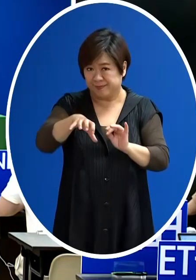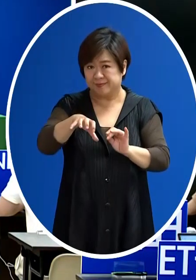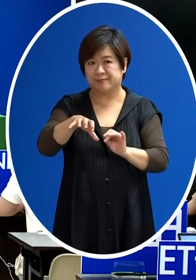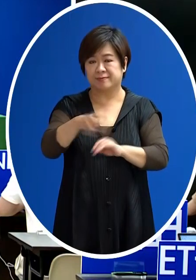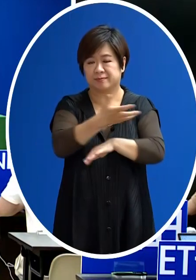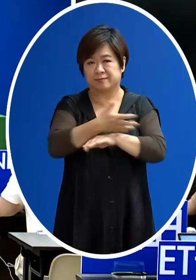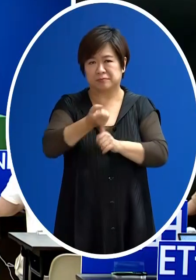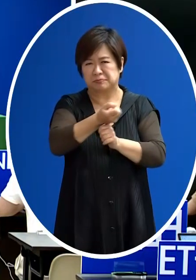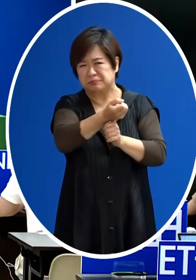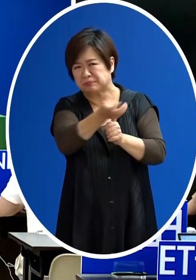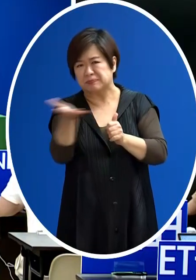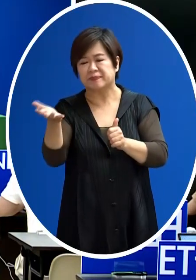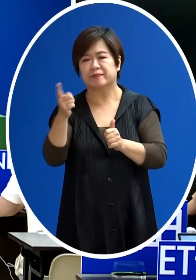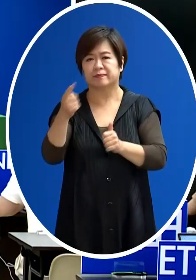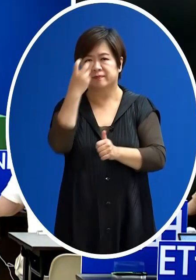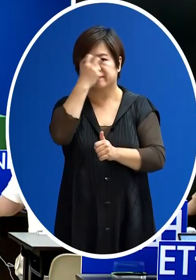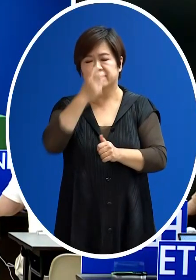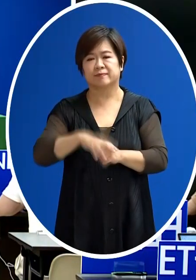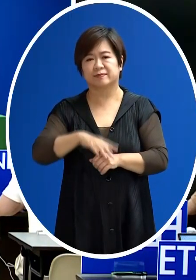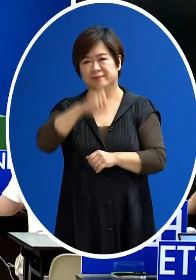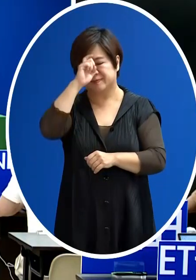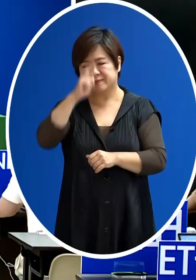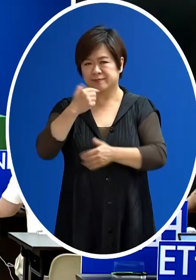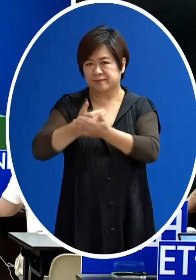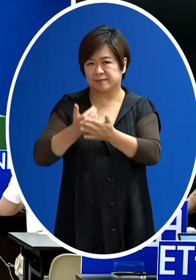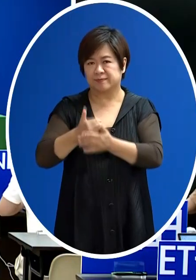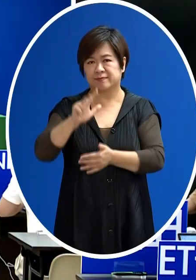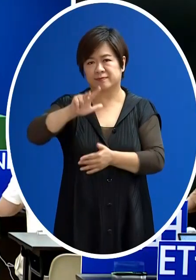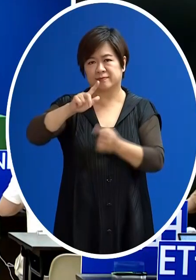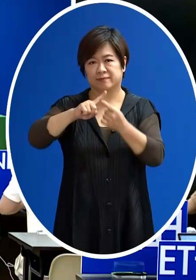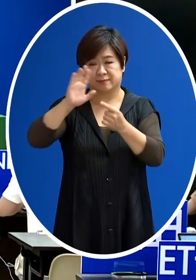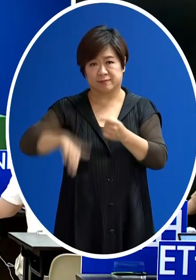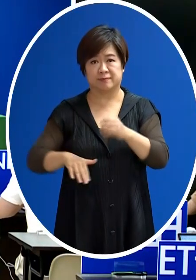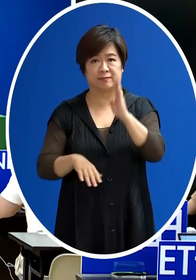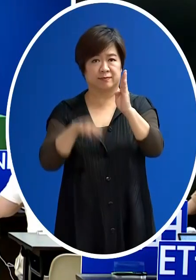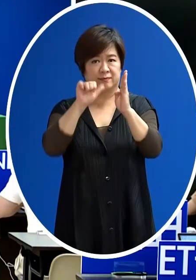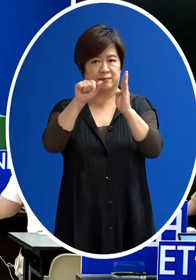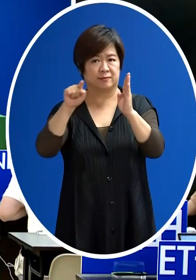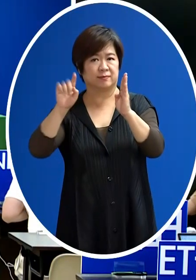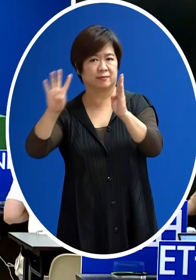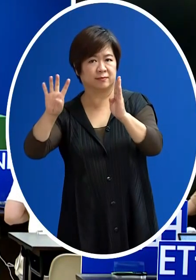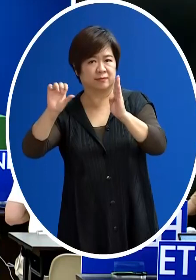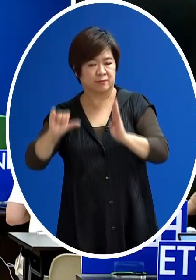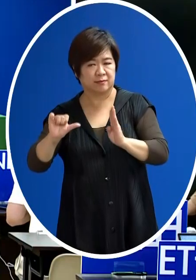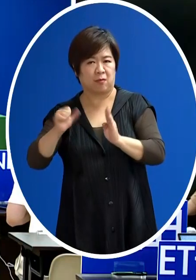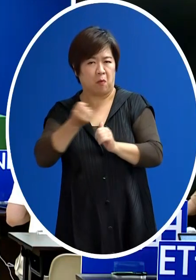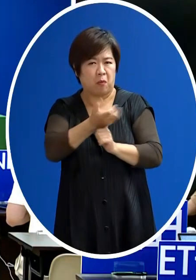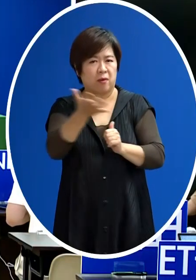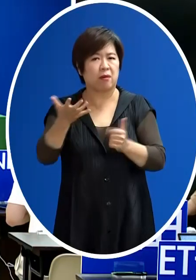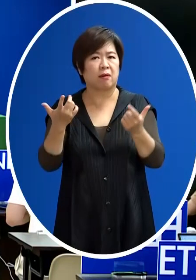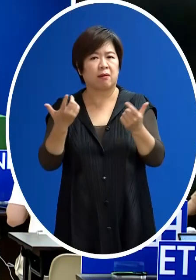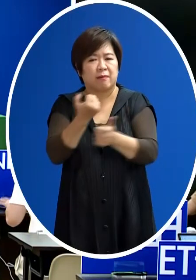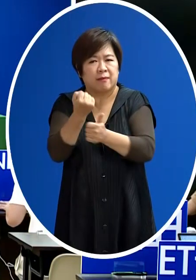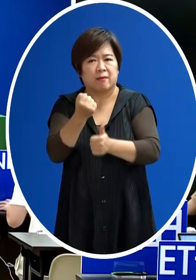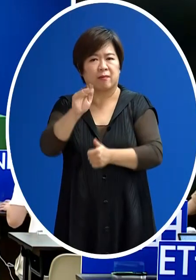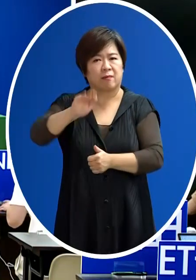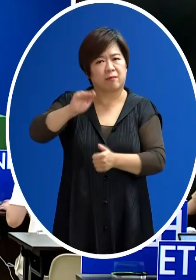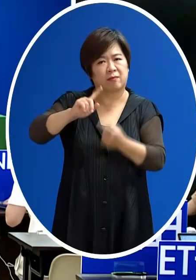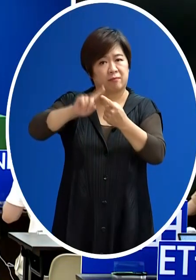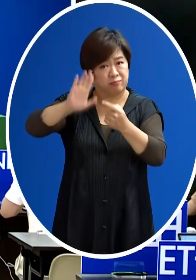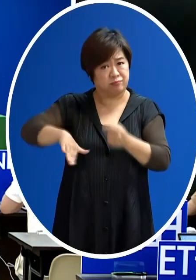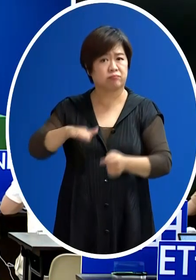到8月底确诊数会降到7000人以下，即使 BA.4、BA.5 来袭，也能够控制在9000人左右。请问指挥中心怎么